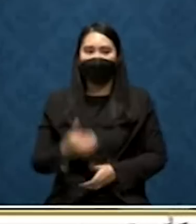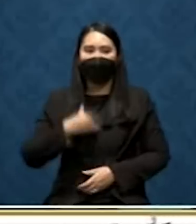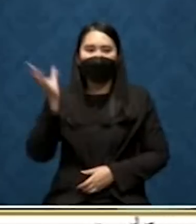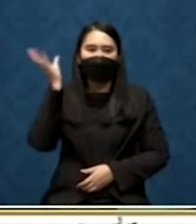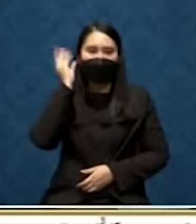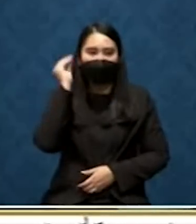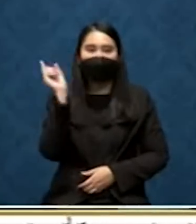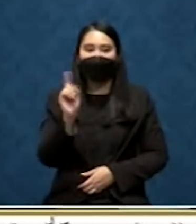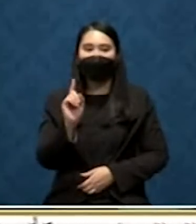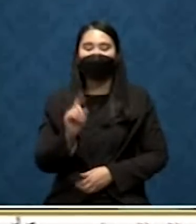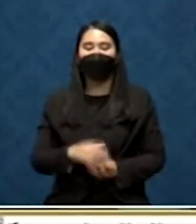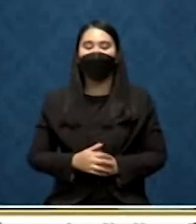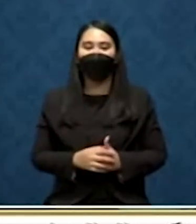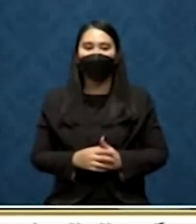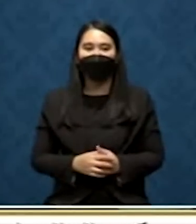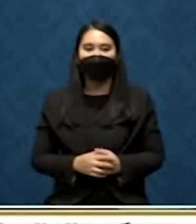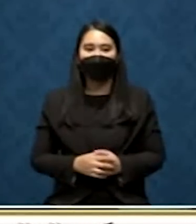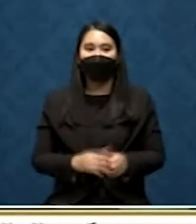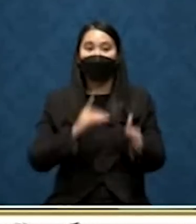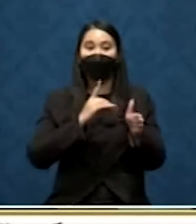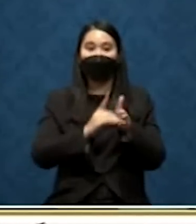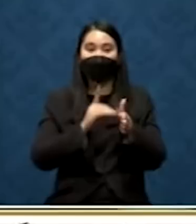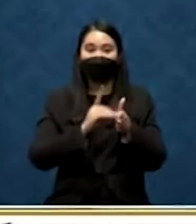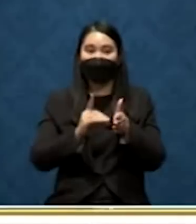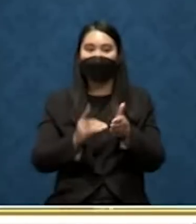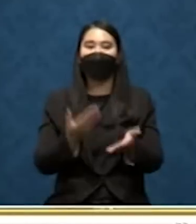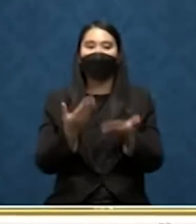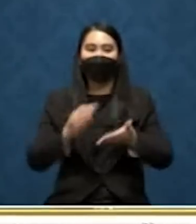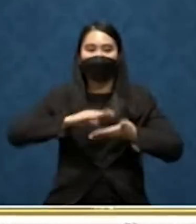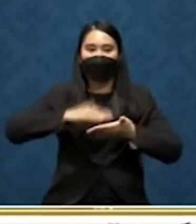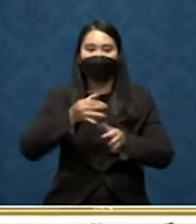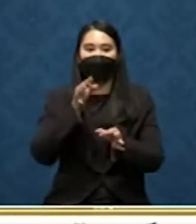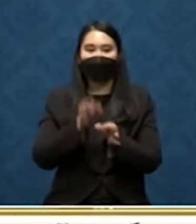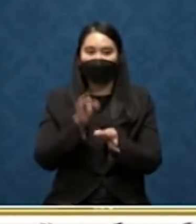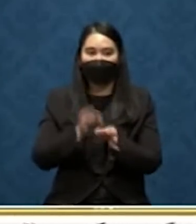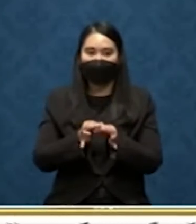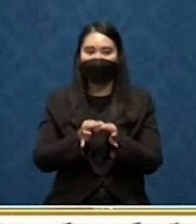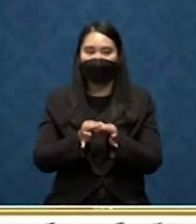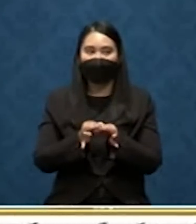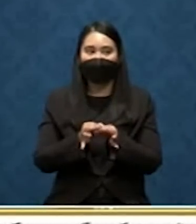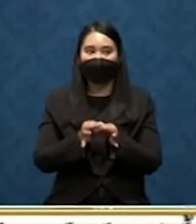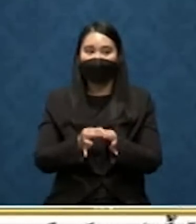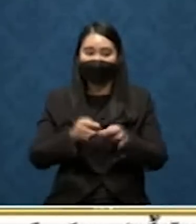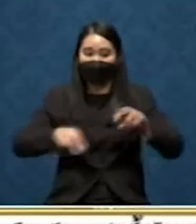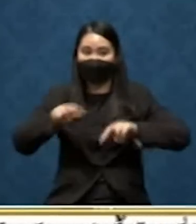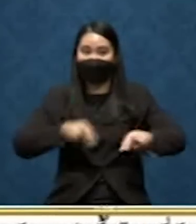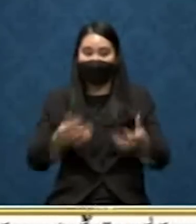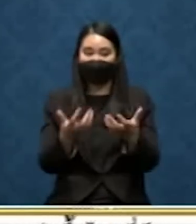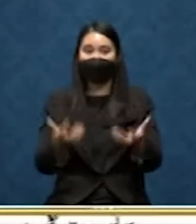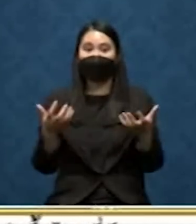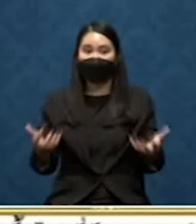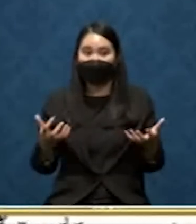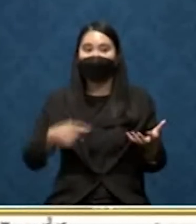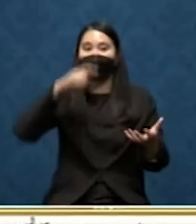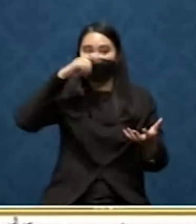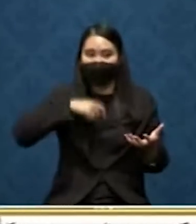ทราบถ้ายแล้วคอนโดตามสัญญา หรอบัชีธนาคารตามสุมุตที่ปรากฏ น่วยงานของ